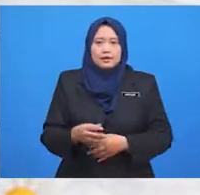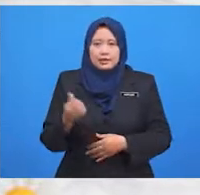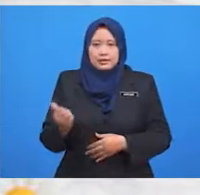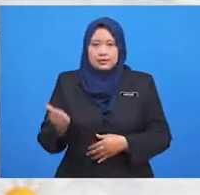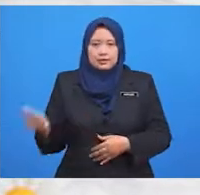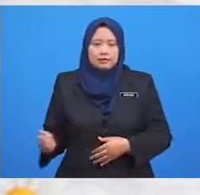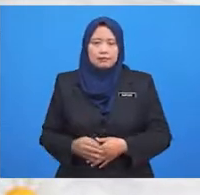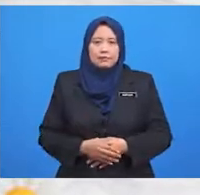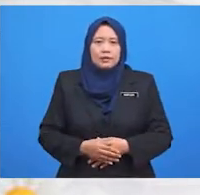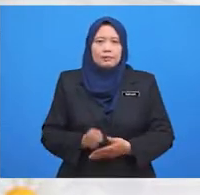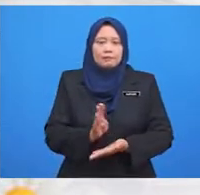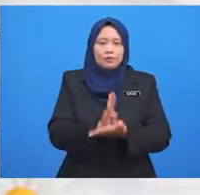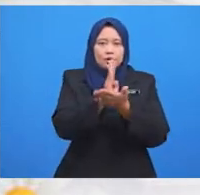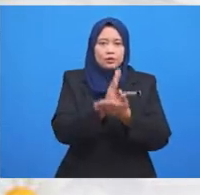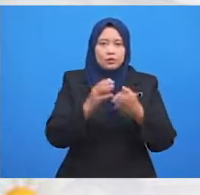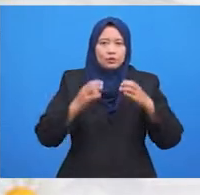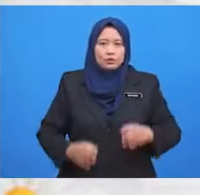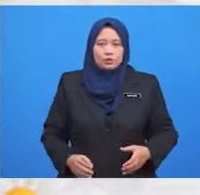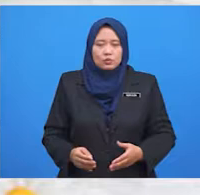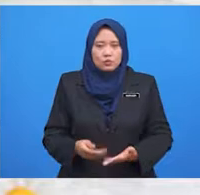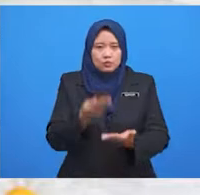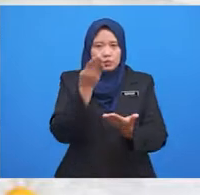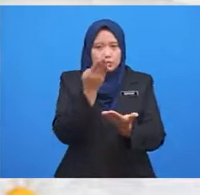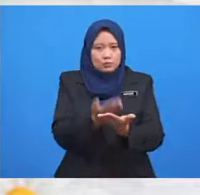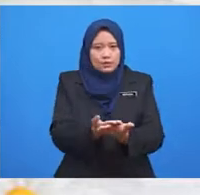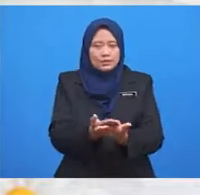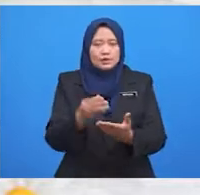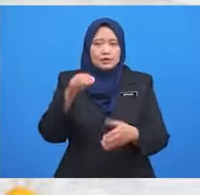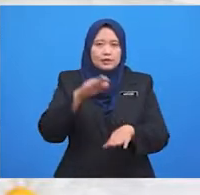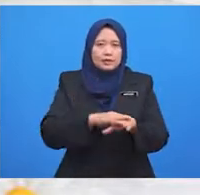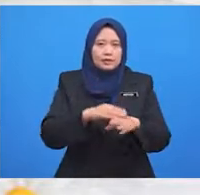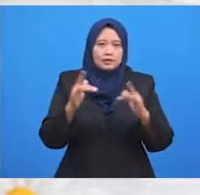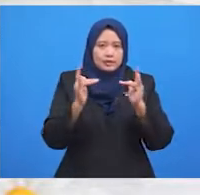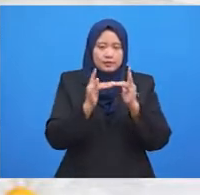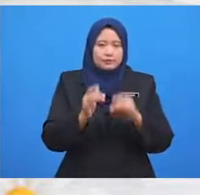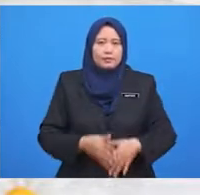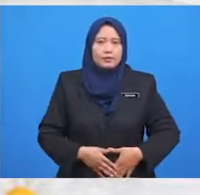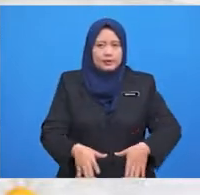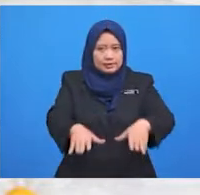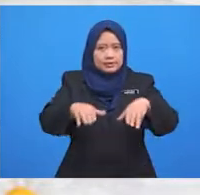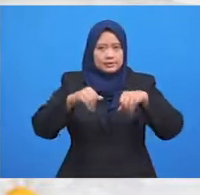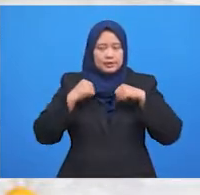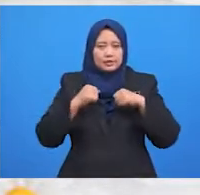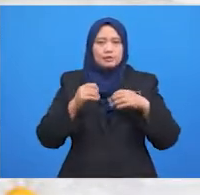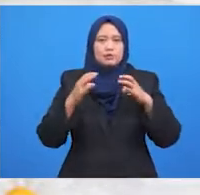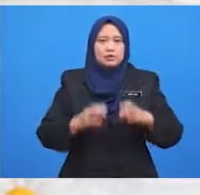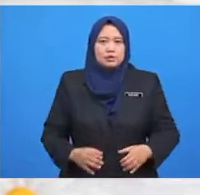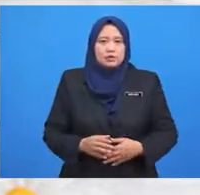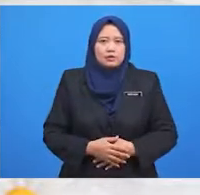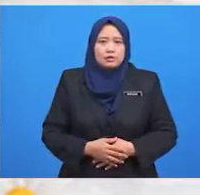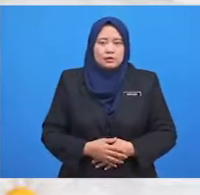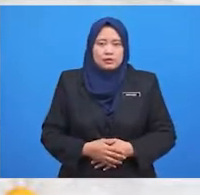untuk baring di atas katil. Selimutkan pelanggan. Steril tangan juru estetik